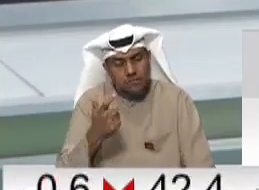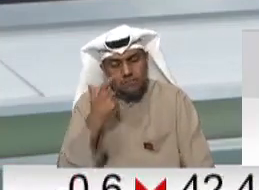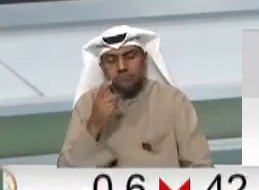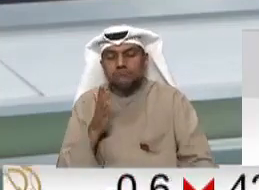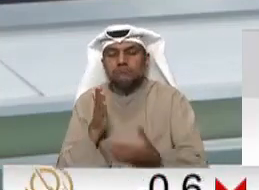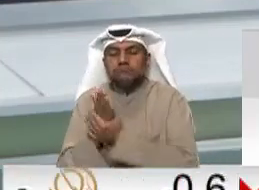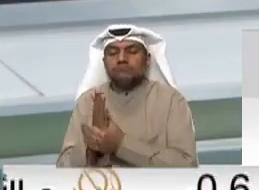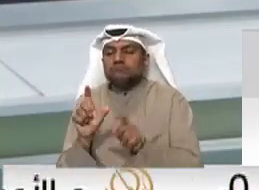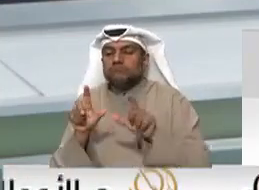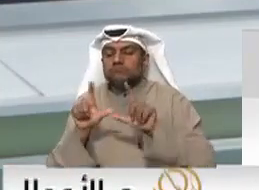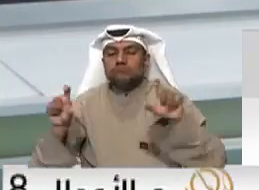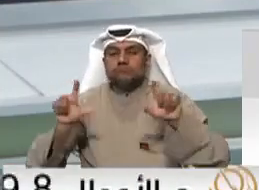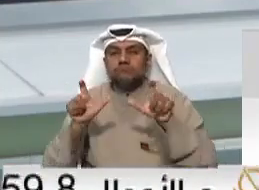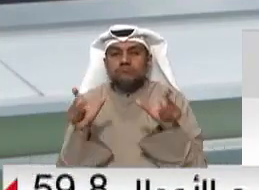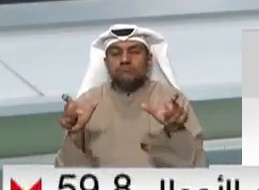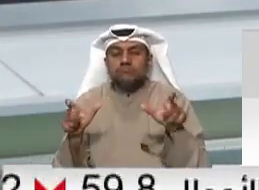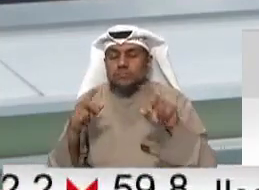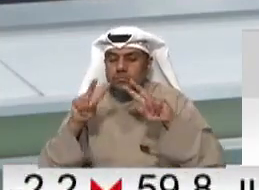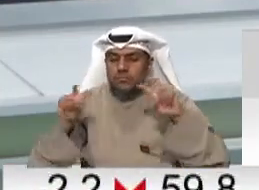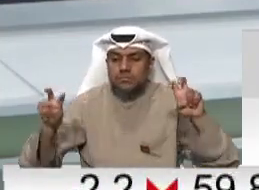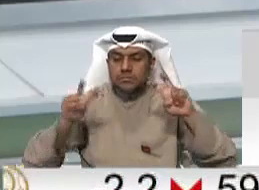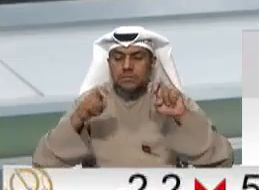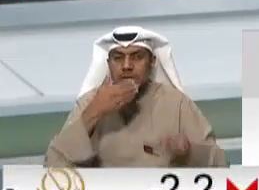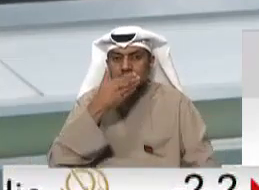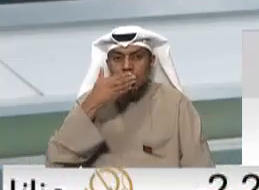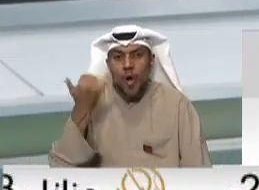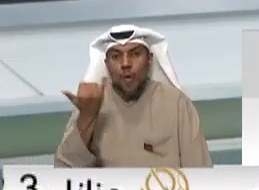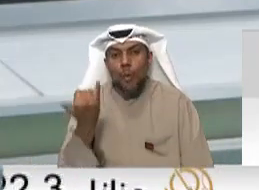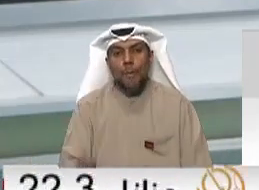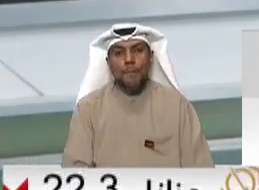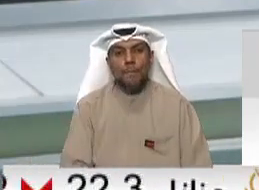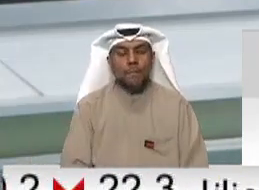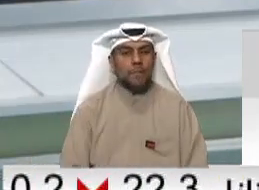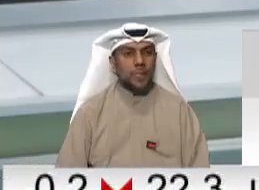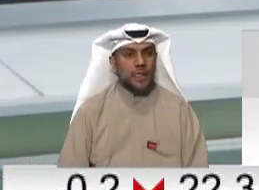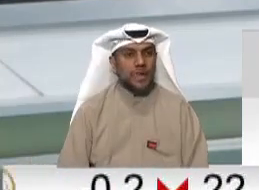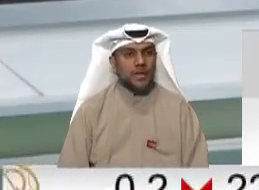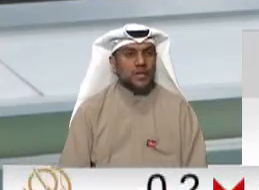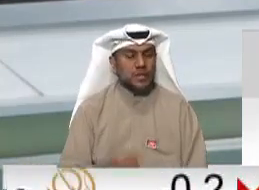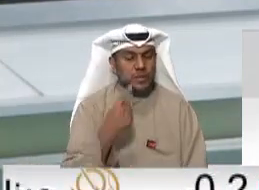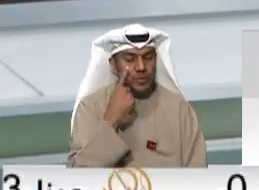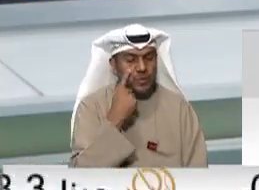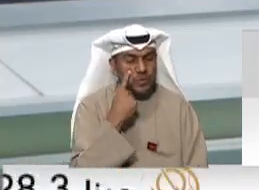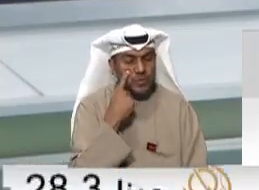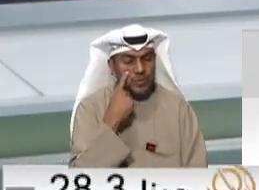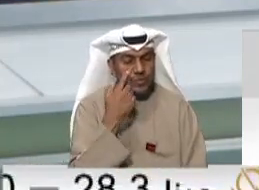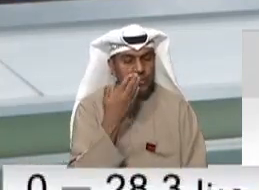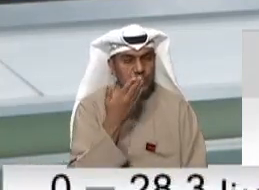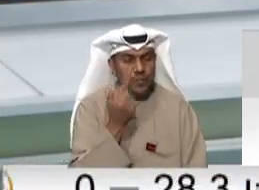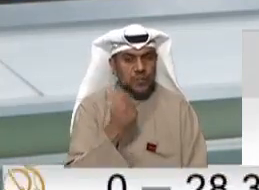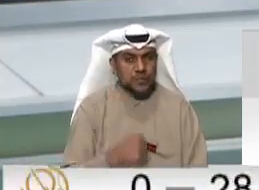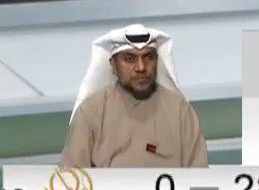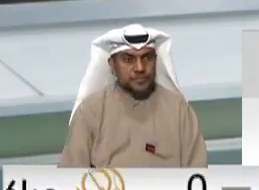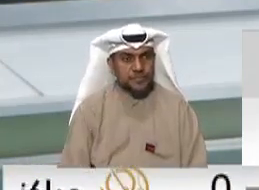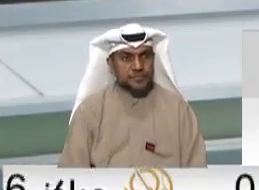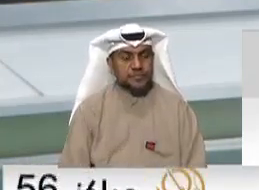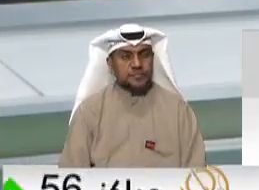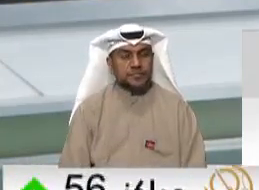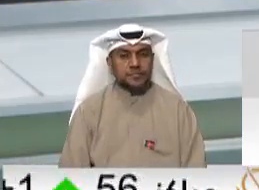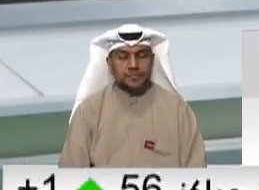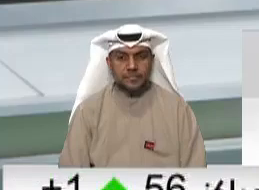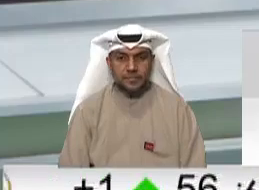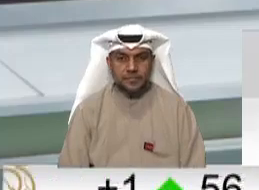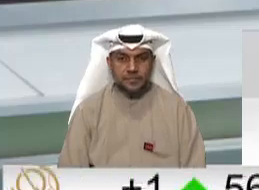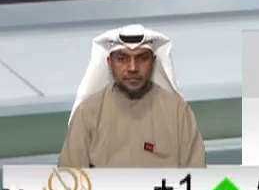الأسعار للمواد الأساسية قبل حلول شهر رمضان المبارك. مزيد من التفاصيل نتابعها في تقرير الزميل